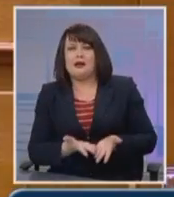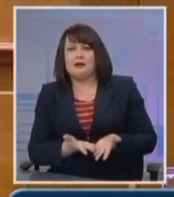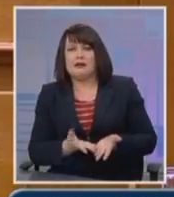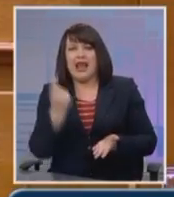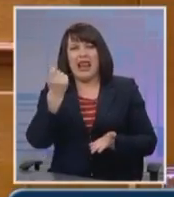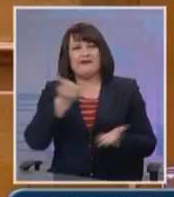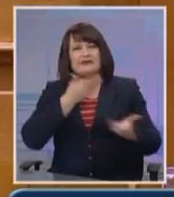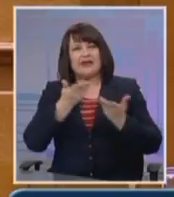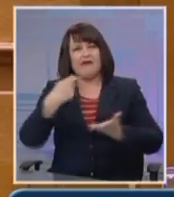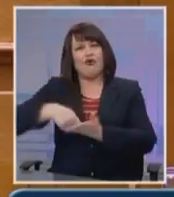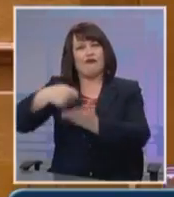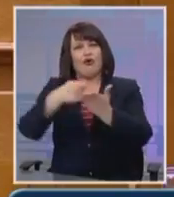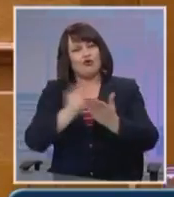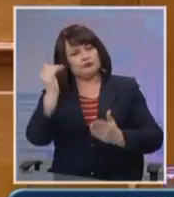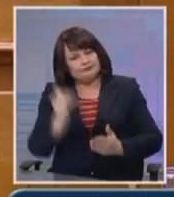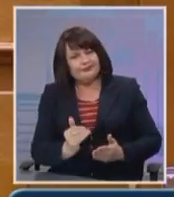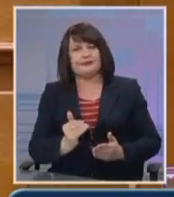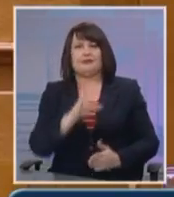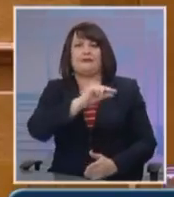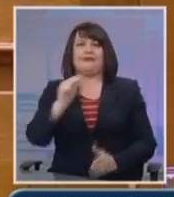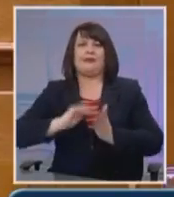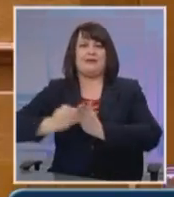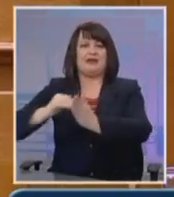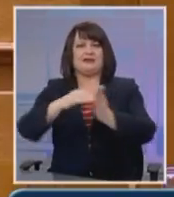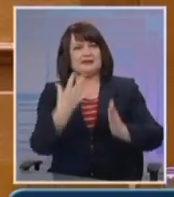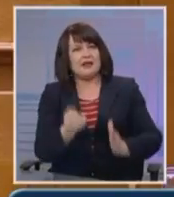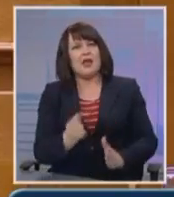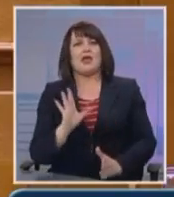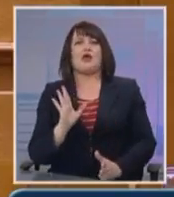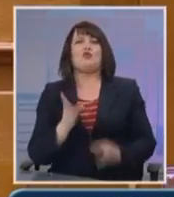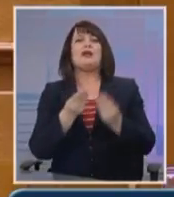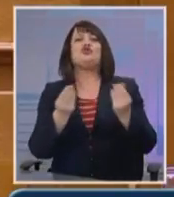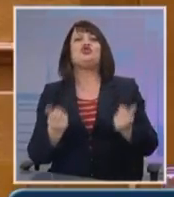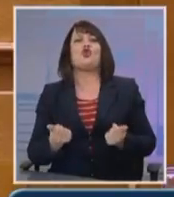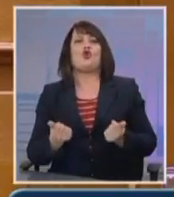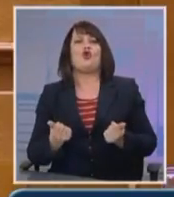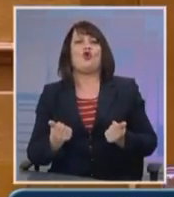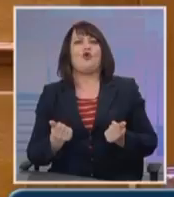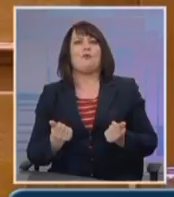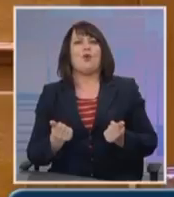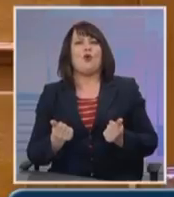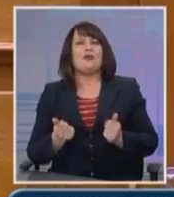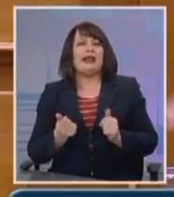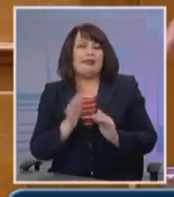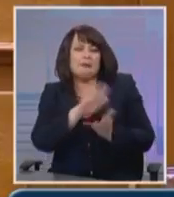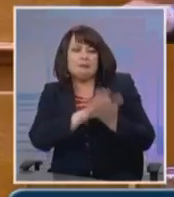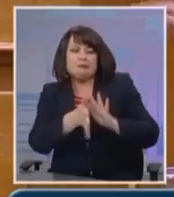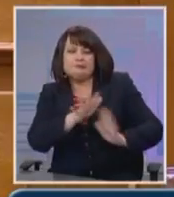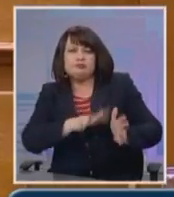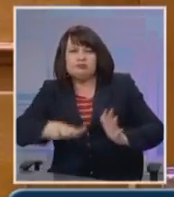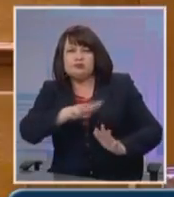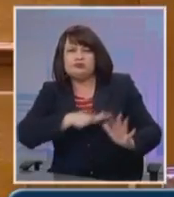χρήματα φορολογουμένων για τις ίδιες υπηρεσίες μέσω εξάλειψης παρασιτικών δομών. Αυτές που